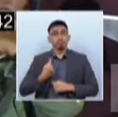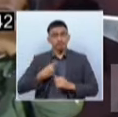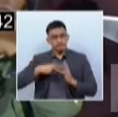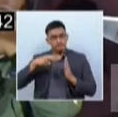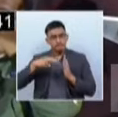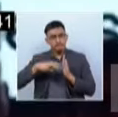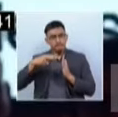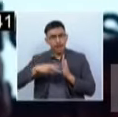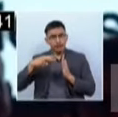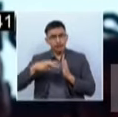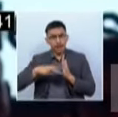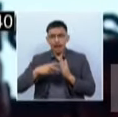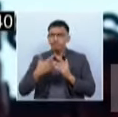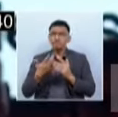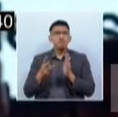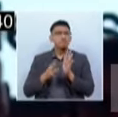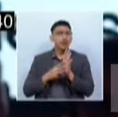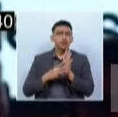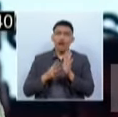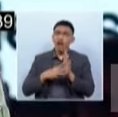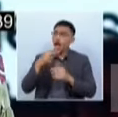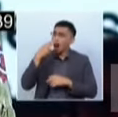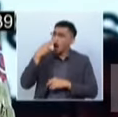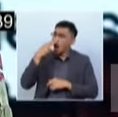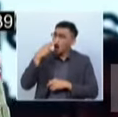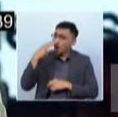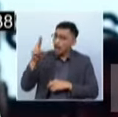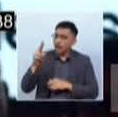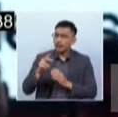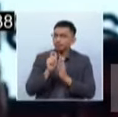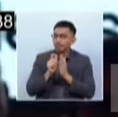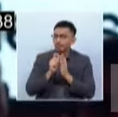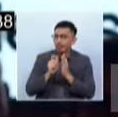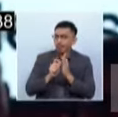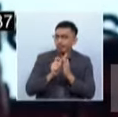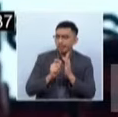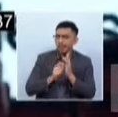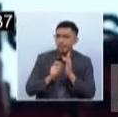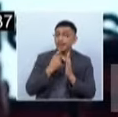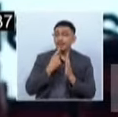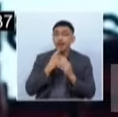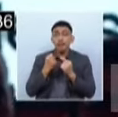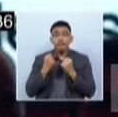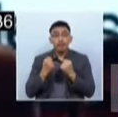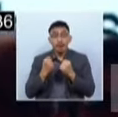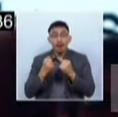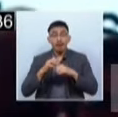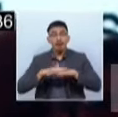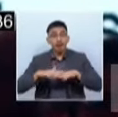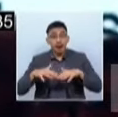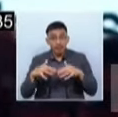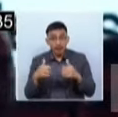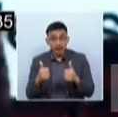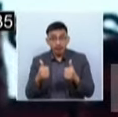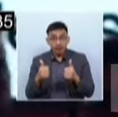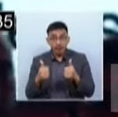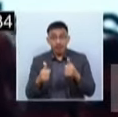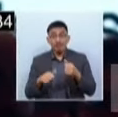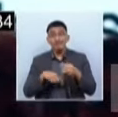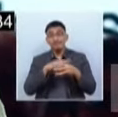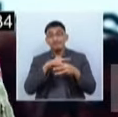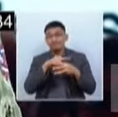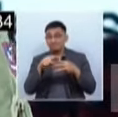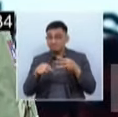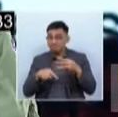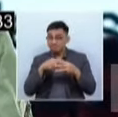tersebut respon itu kan macam-macam dari penguatan alut Sista dari kemudian juga bagaimana kita melakukan sebaran pasukan bimana